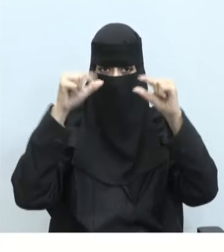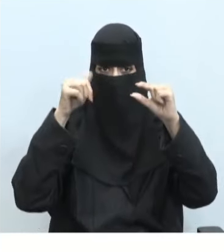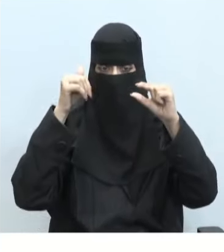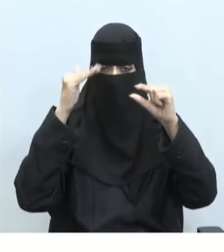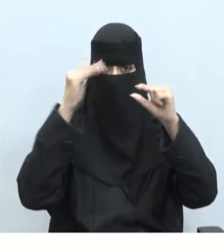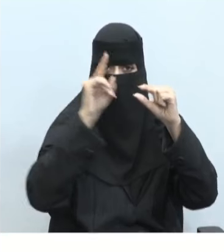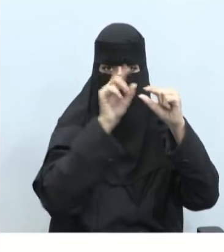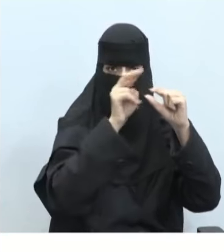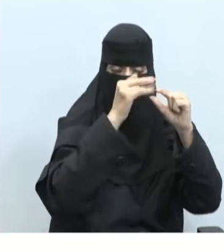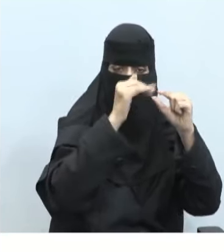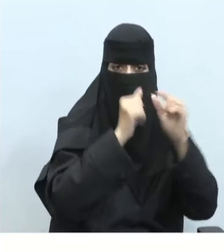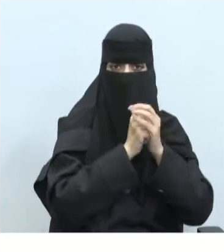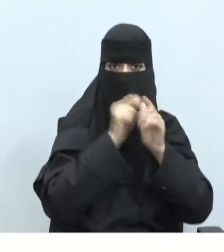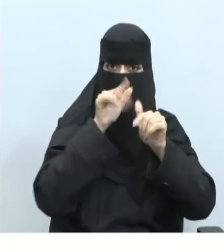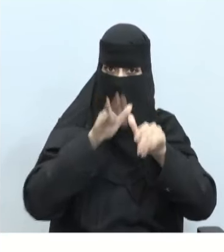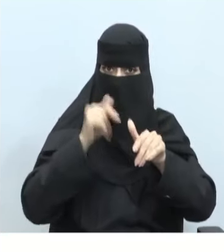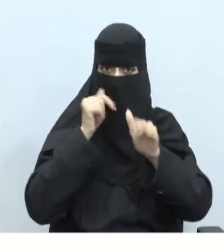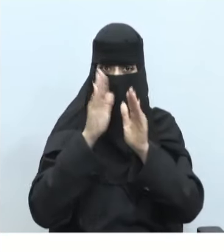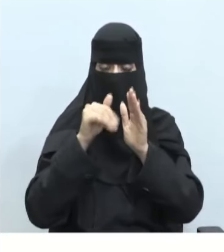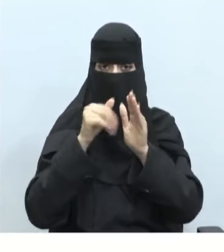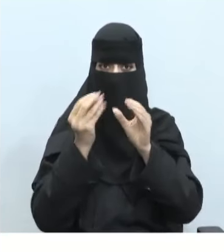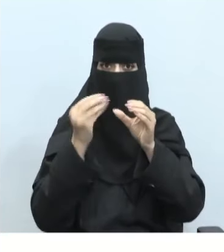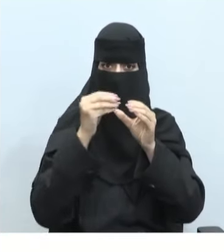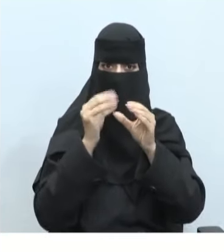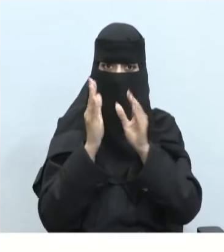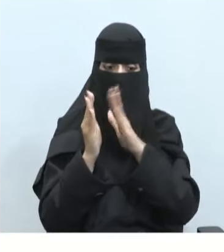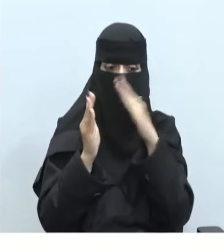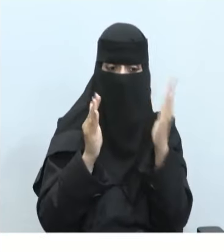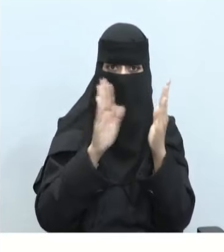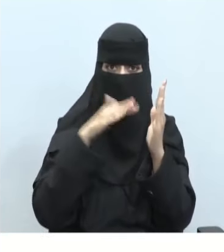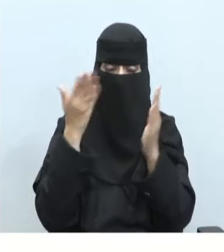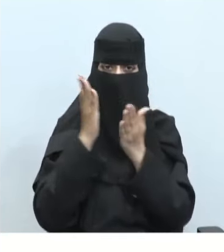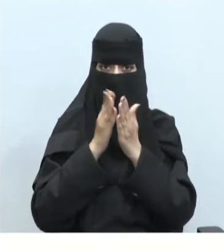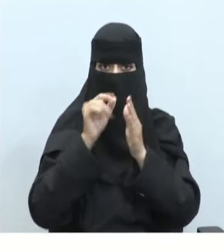تخطيط هل فعلا كانت محاذاه النص موجوده في تبويب